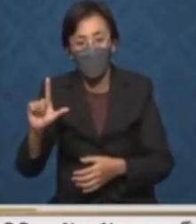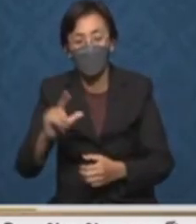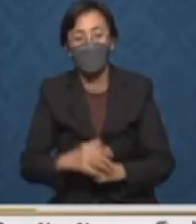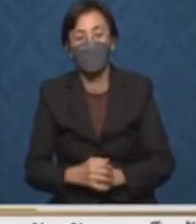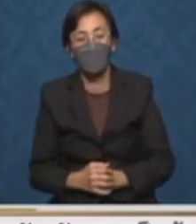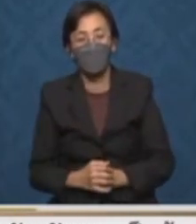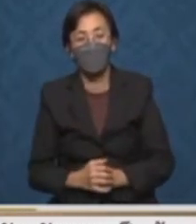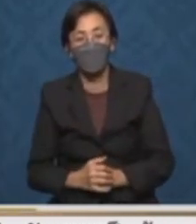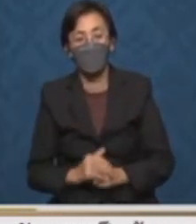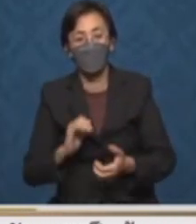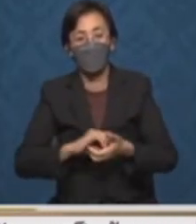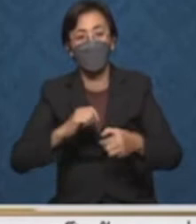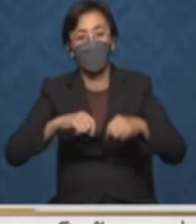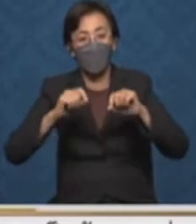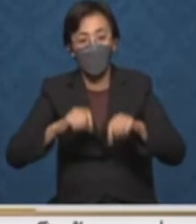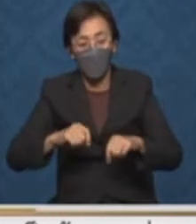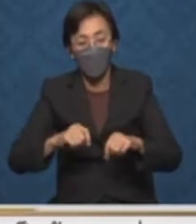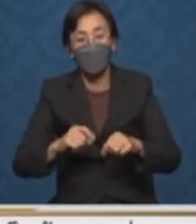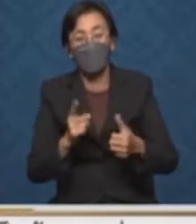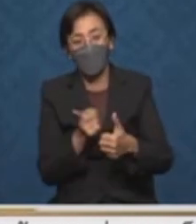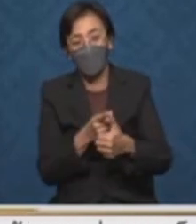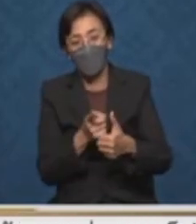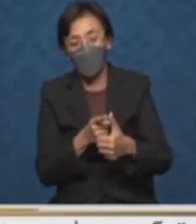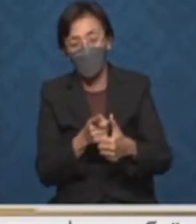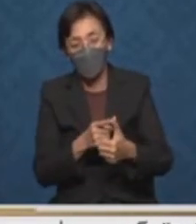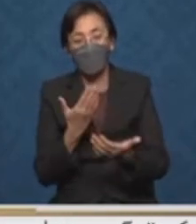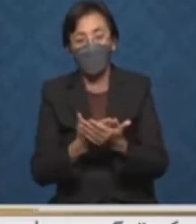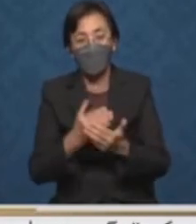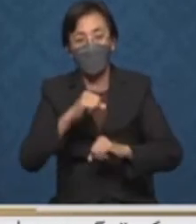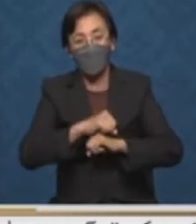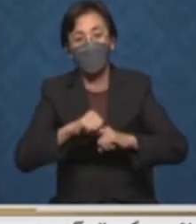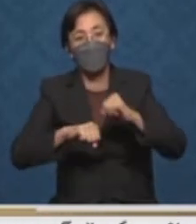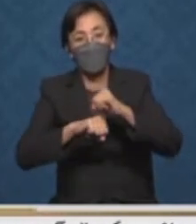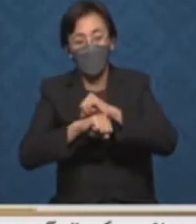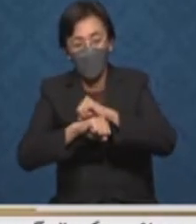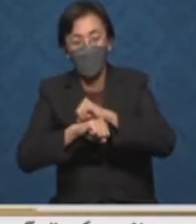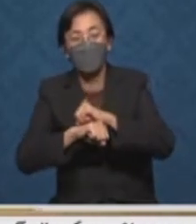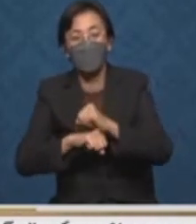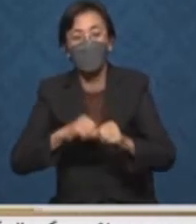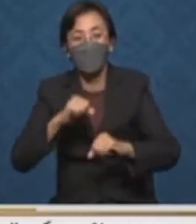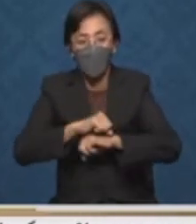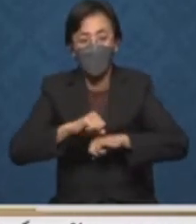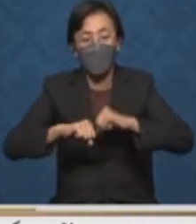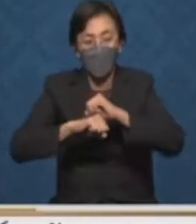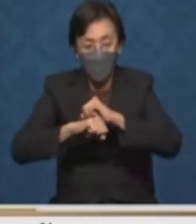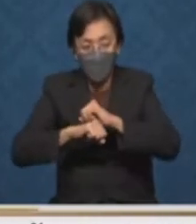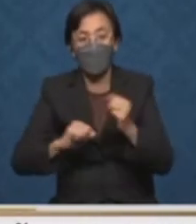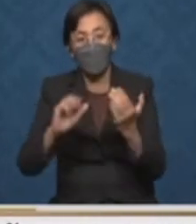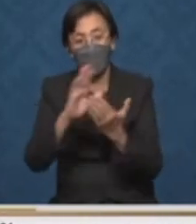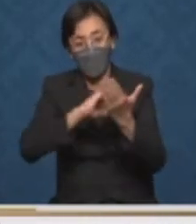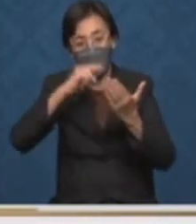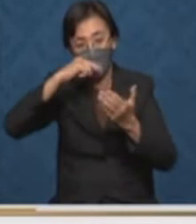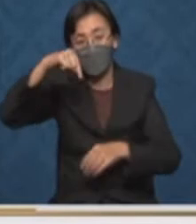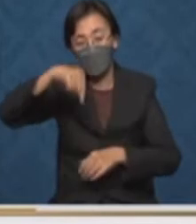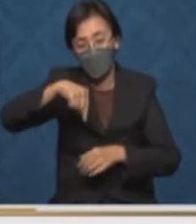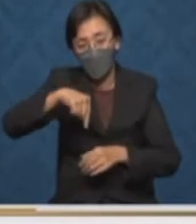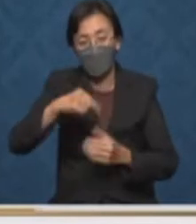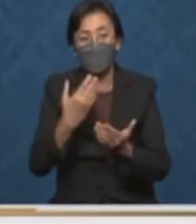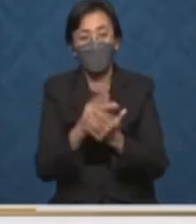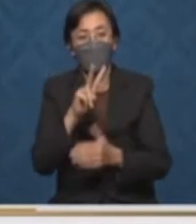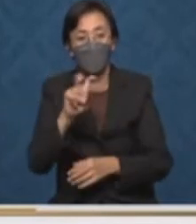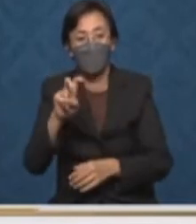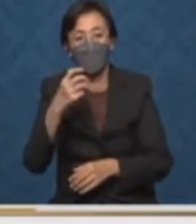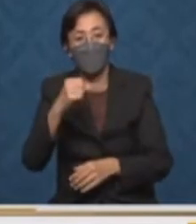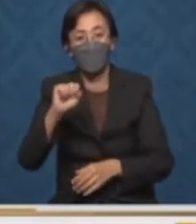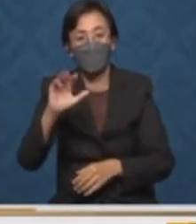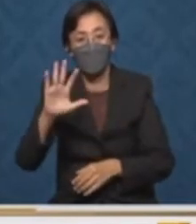ในสัญญาเนี่ยเขาบอกว่าข้อ1ครับค่าก่อสร้างโรงงานนะครับที่เป็นงานโยธาในประเทศไทยเนี่ย215ล้